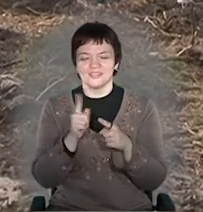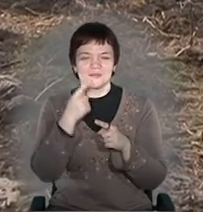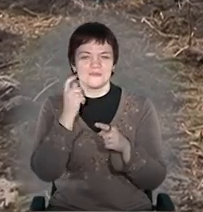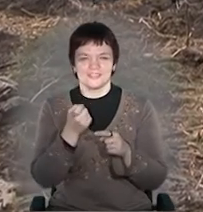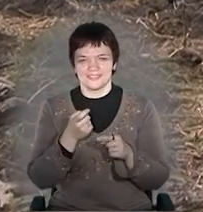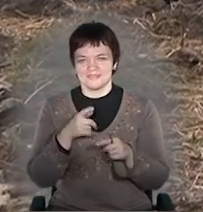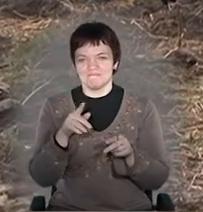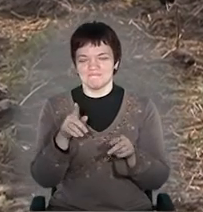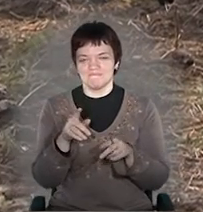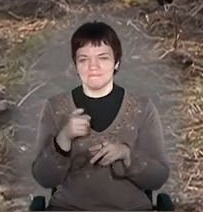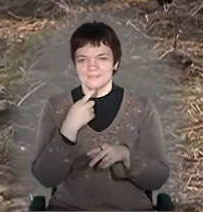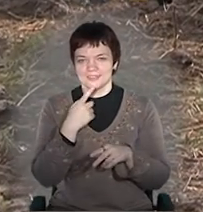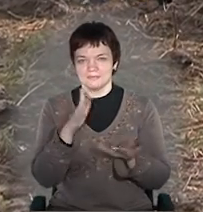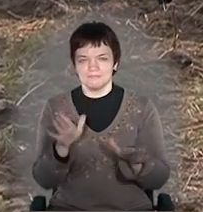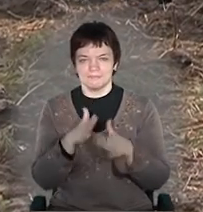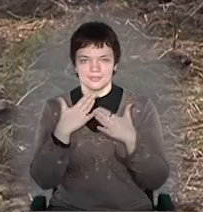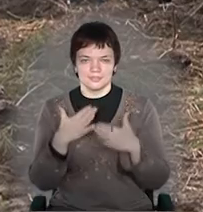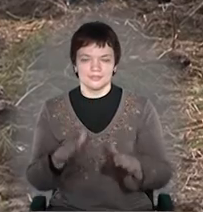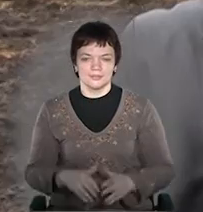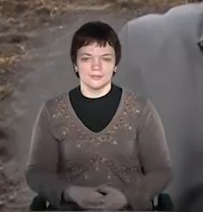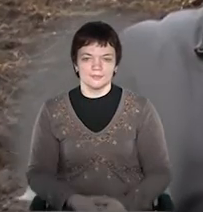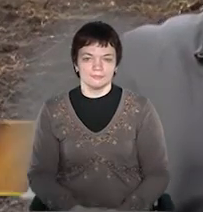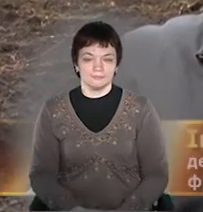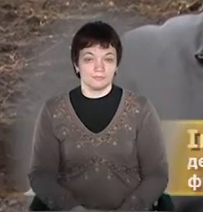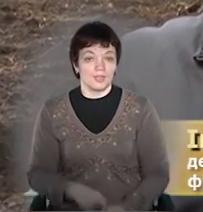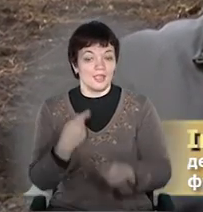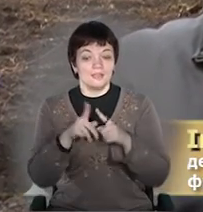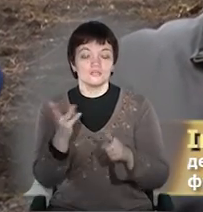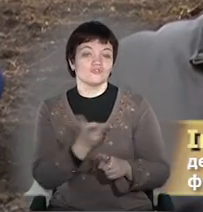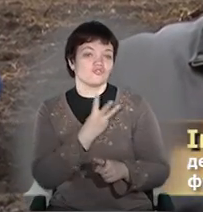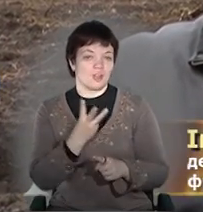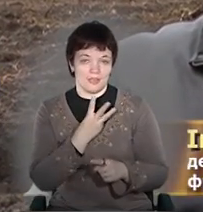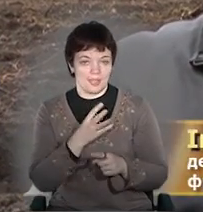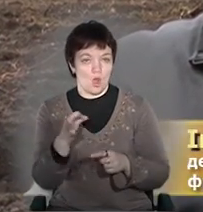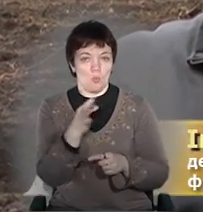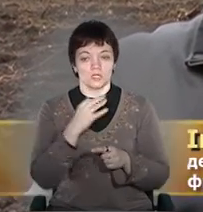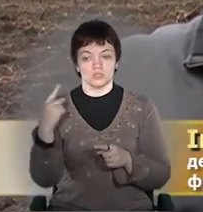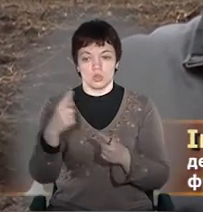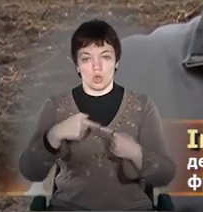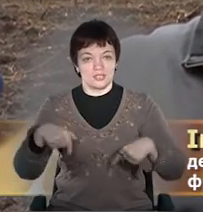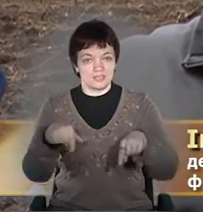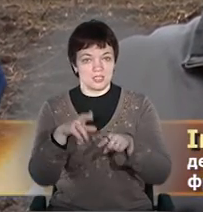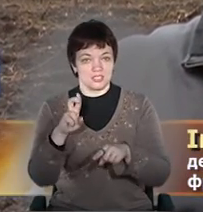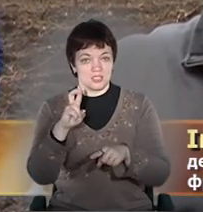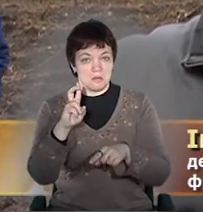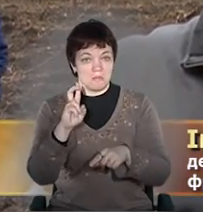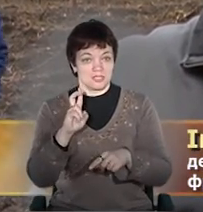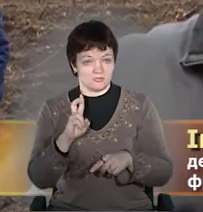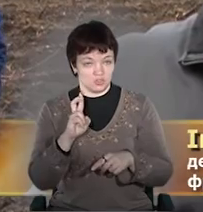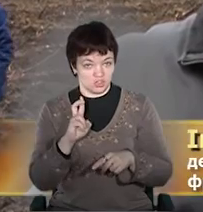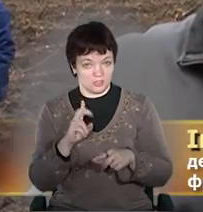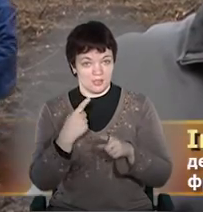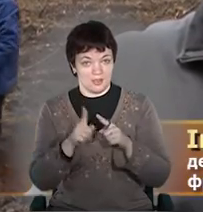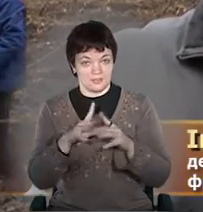Сподобалась мені та є дівчинонька. Инициатива областной организации «Батьковщина», все депутаты областной фракции городской